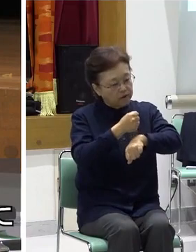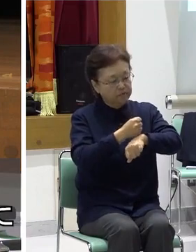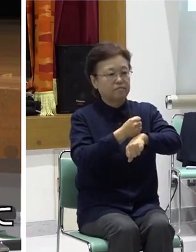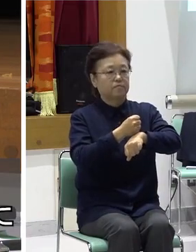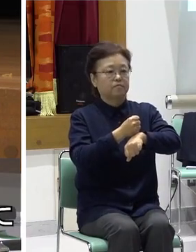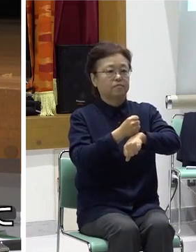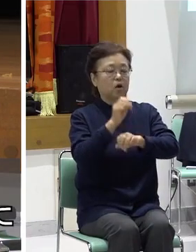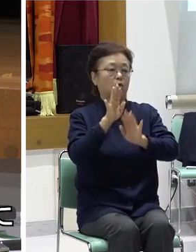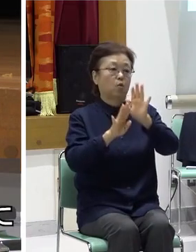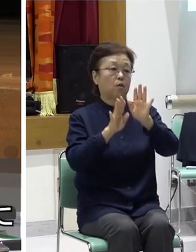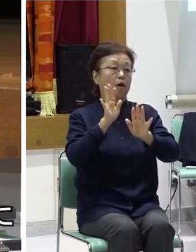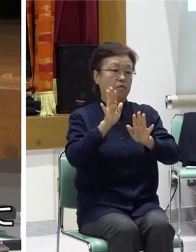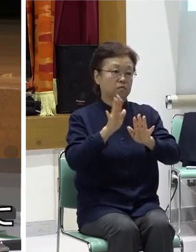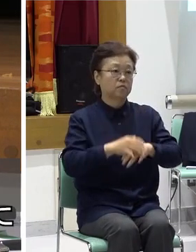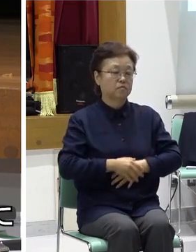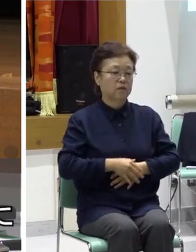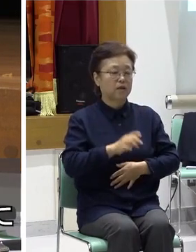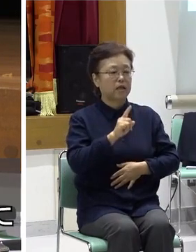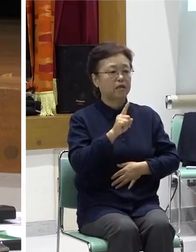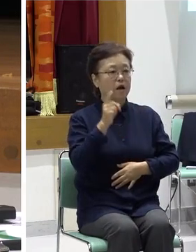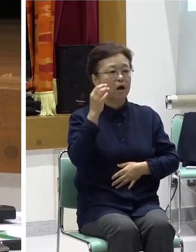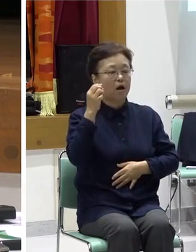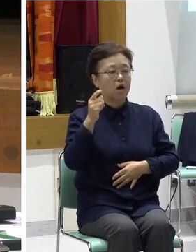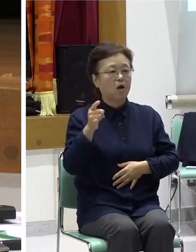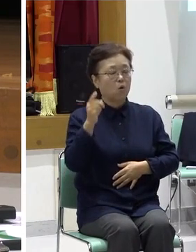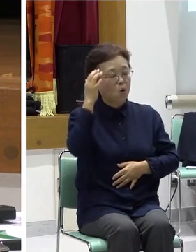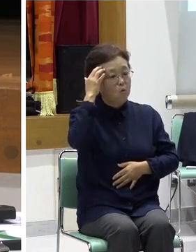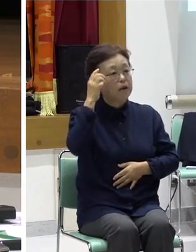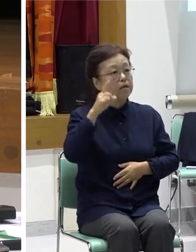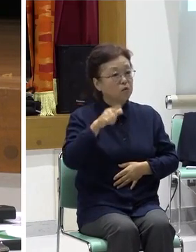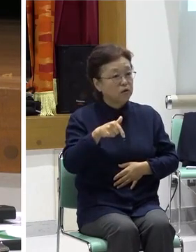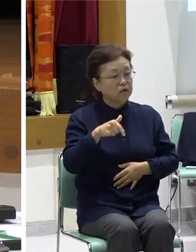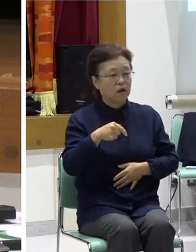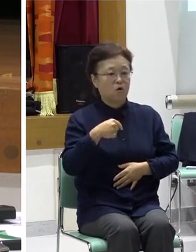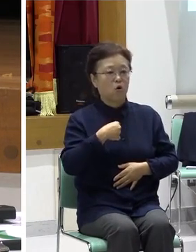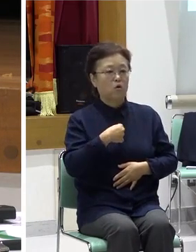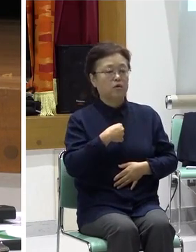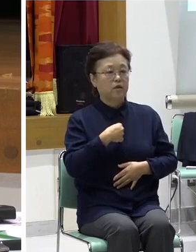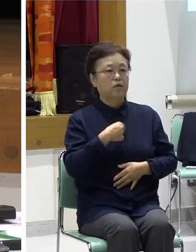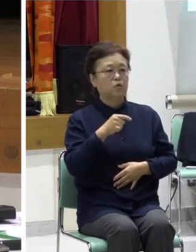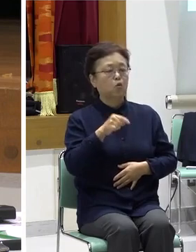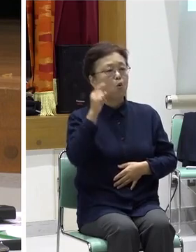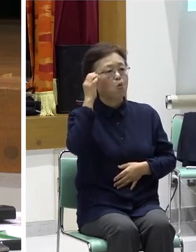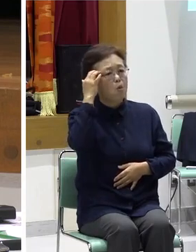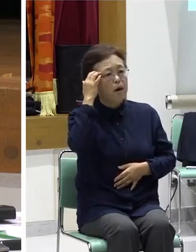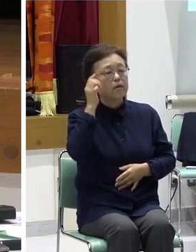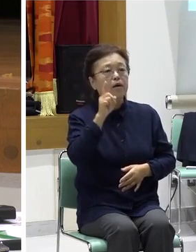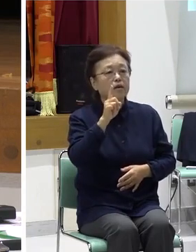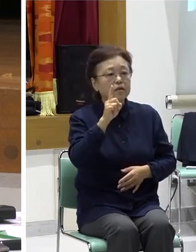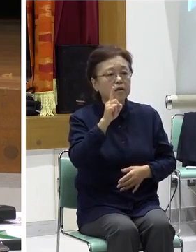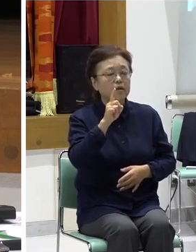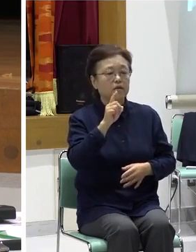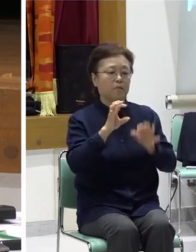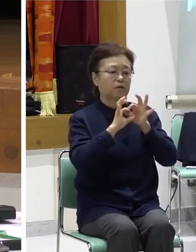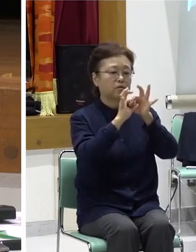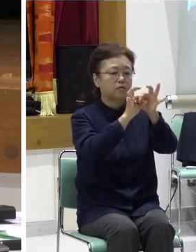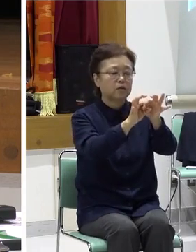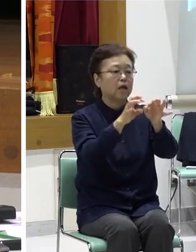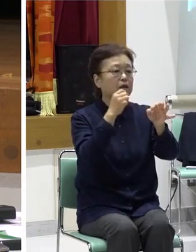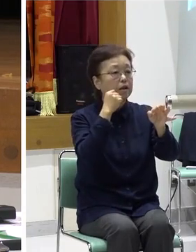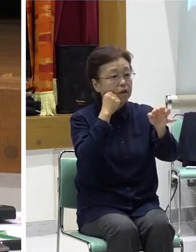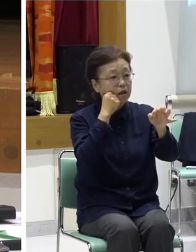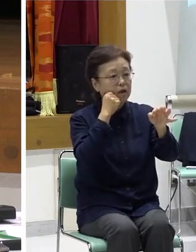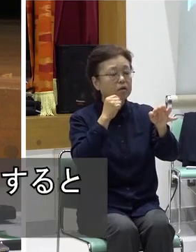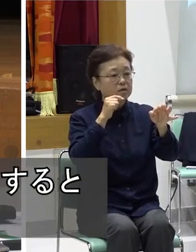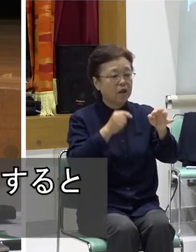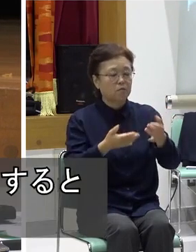で、そういったところもやっぱりなんか困った時に、うちの利用者さんであればやっぱり伝えられないっていうことで、もう戸惑ってしまうっていう形にな